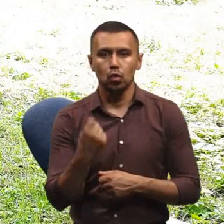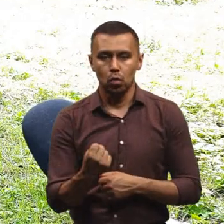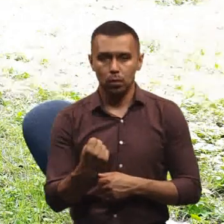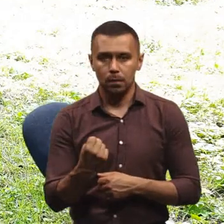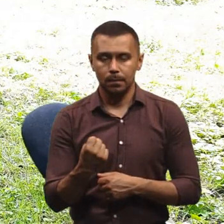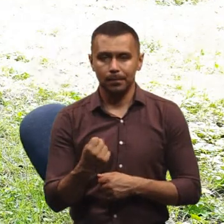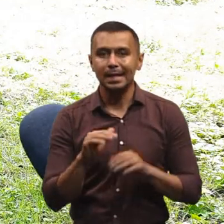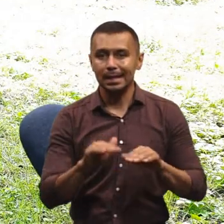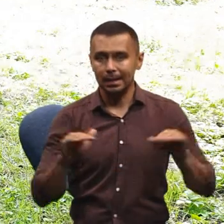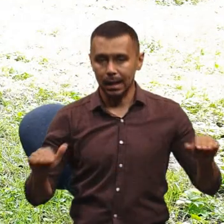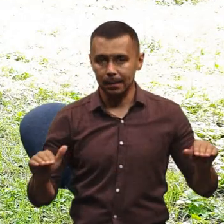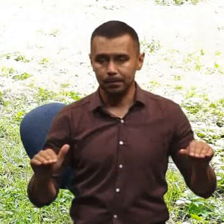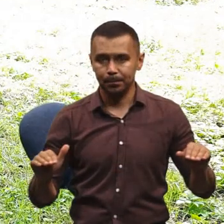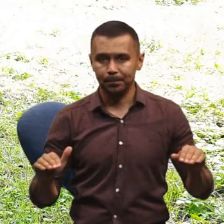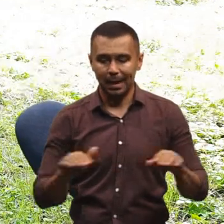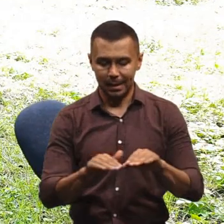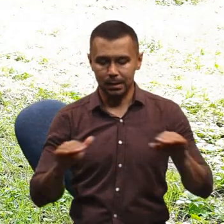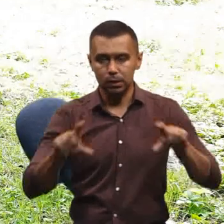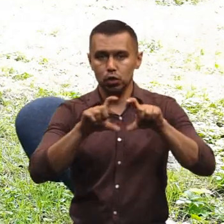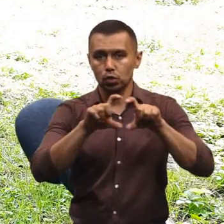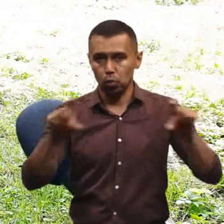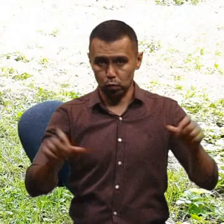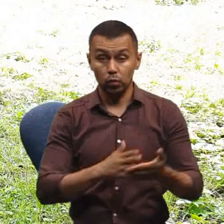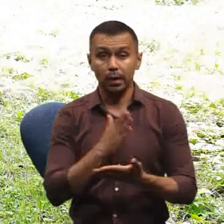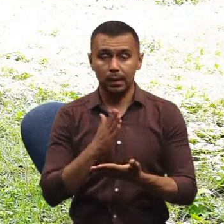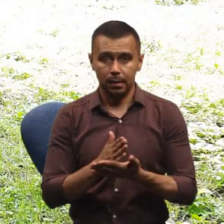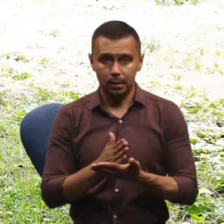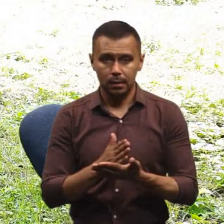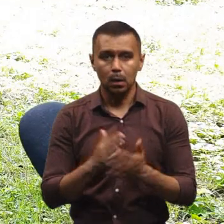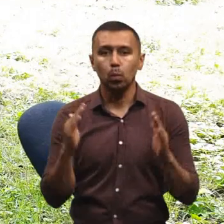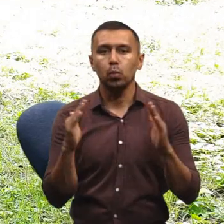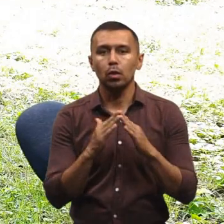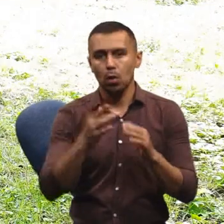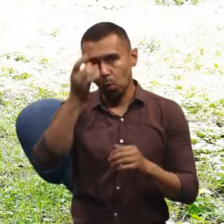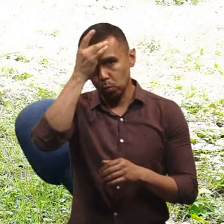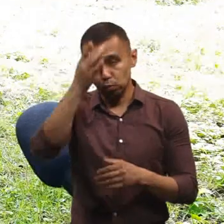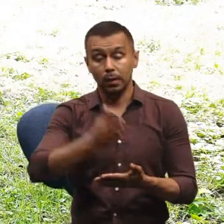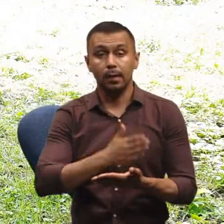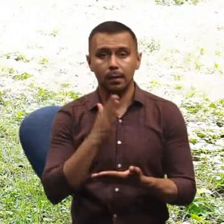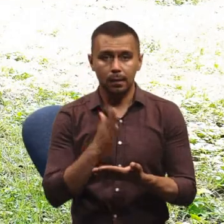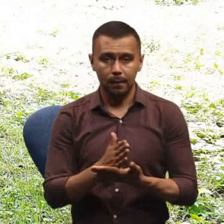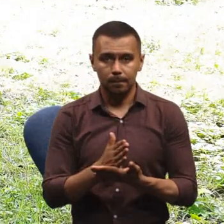дітей дитячий садочок будинок культури